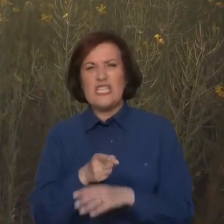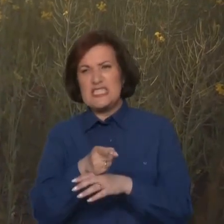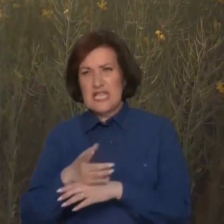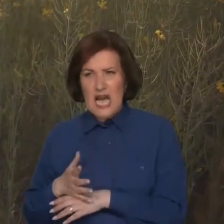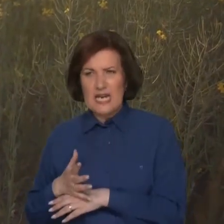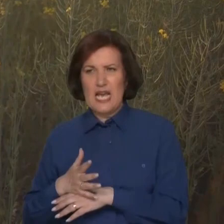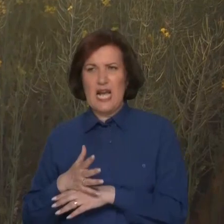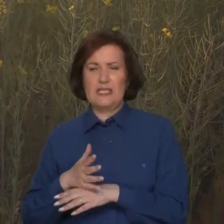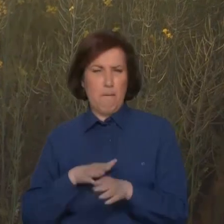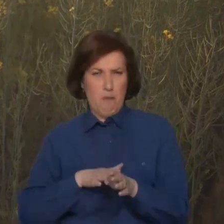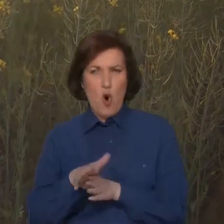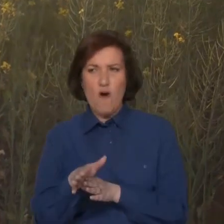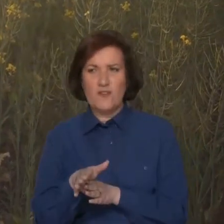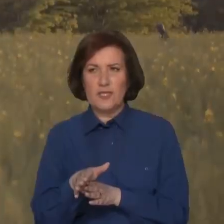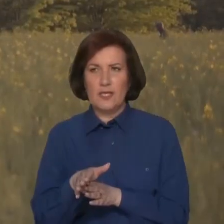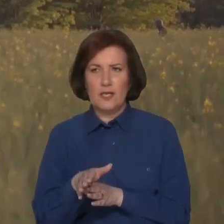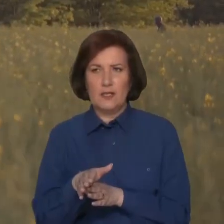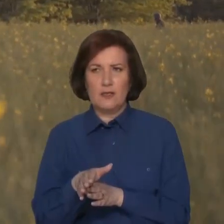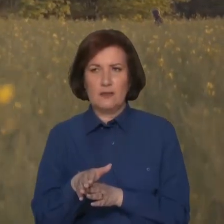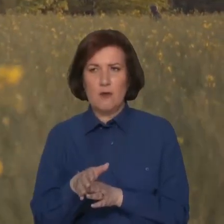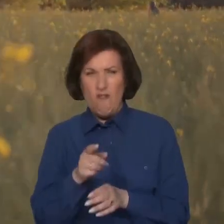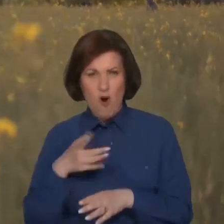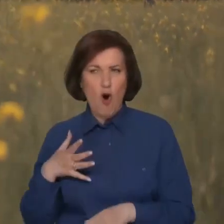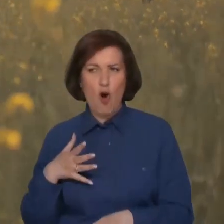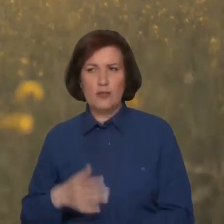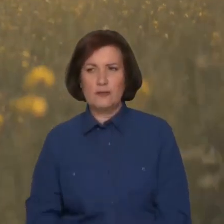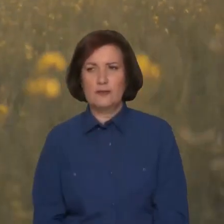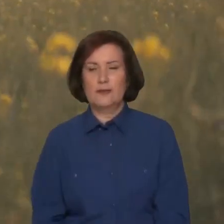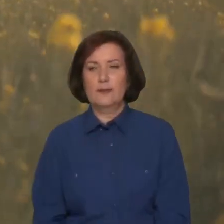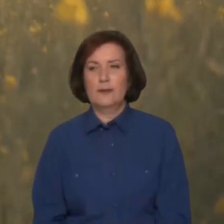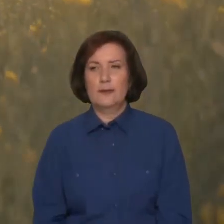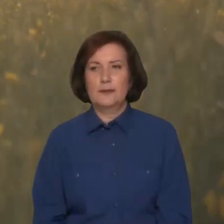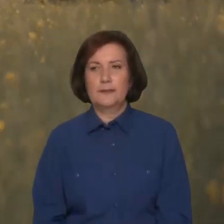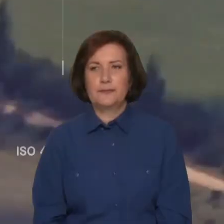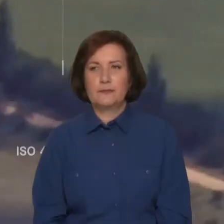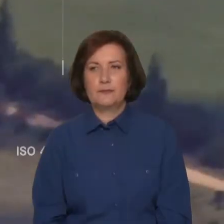снаряд, заряд повний. Вогонь!